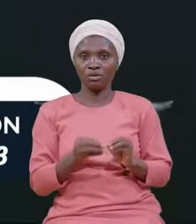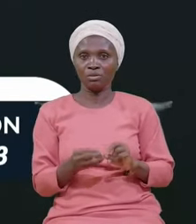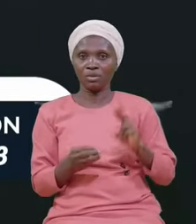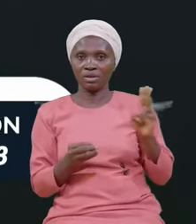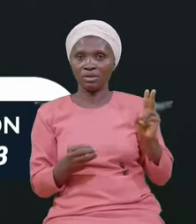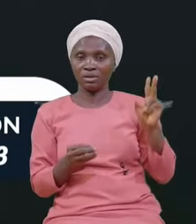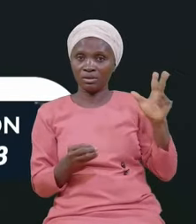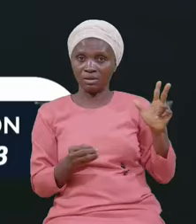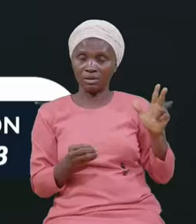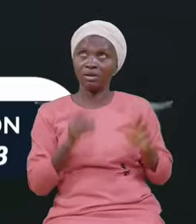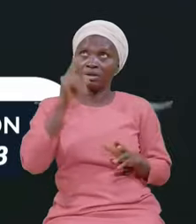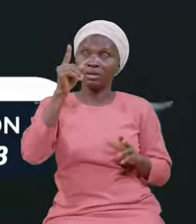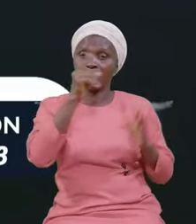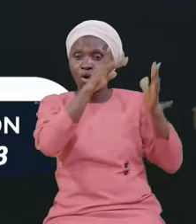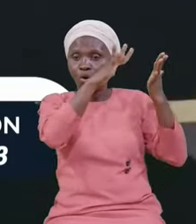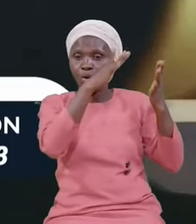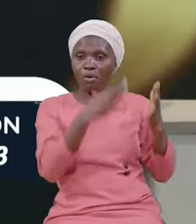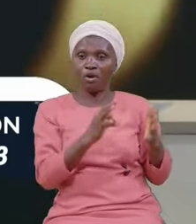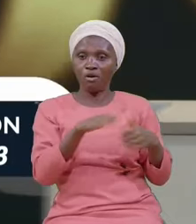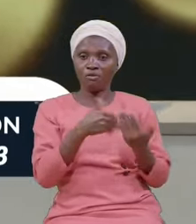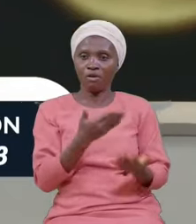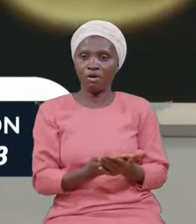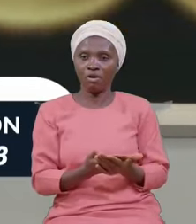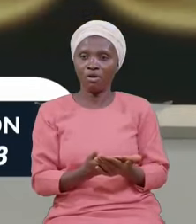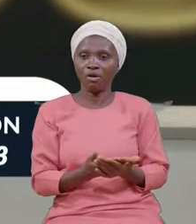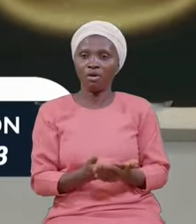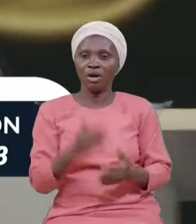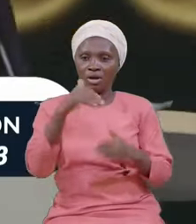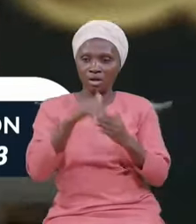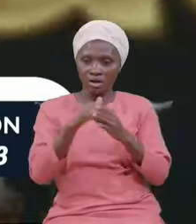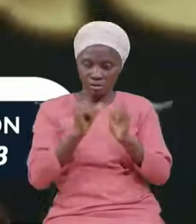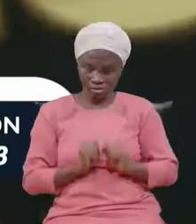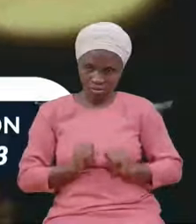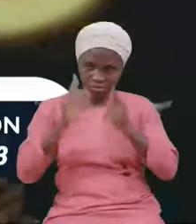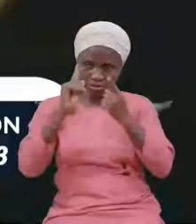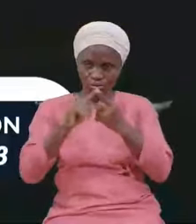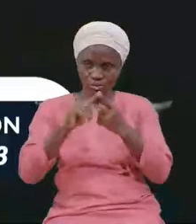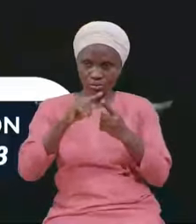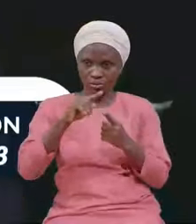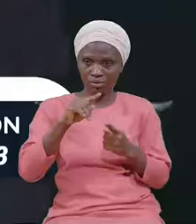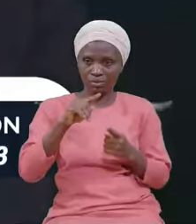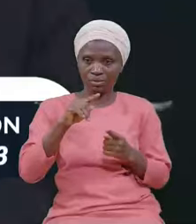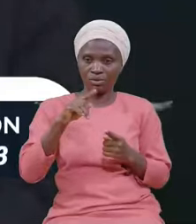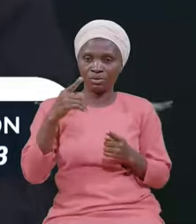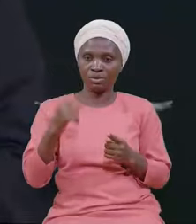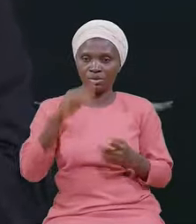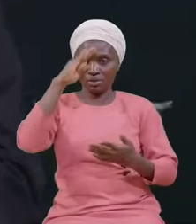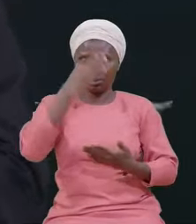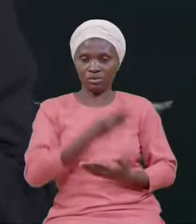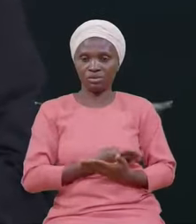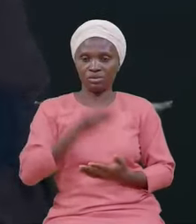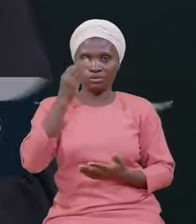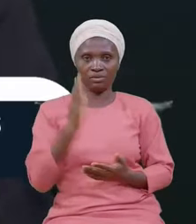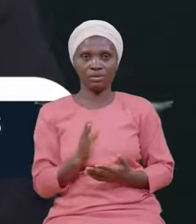les serviteurs. Troisième élément, l'espérance de tous par soumission au Fils de Dieu.